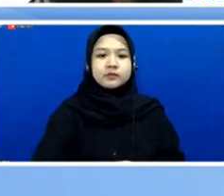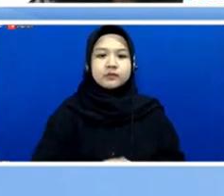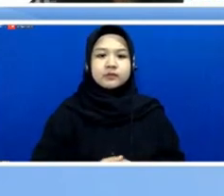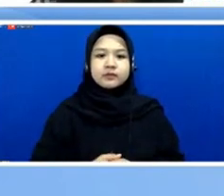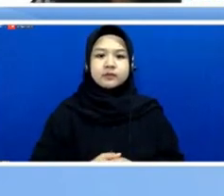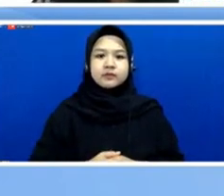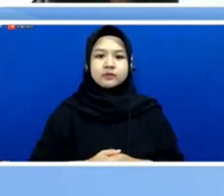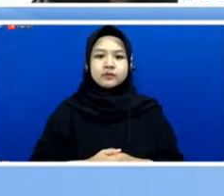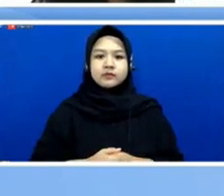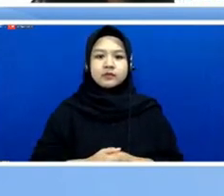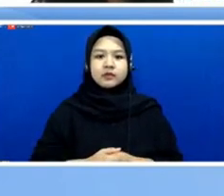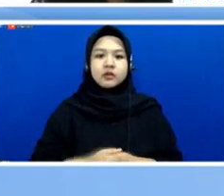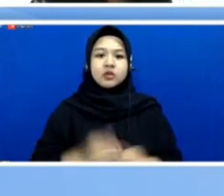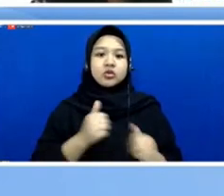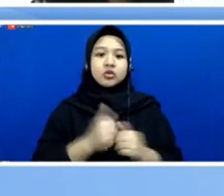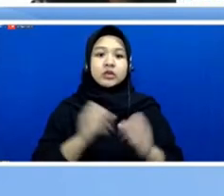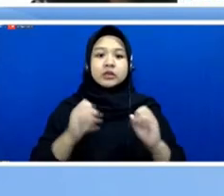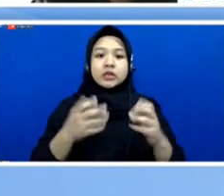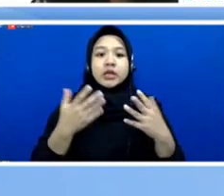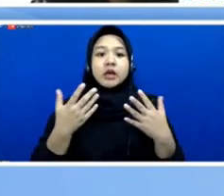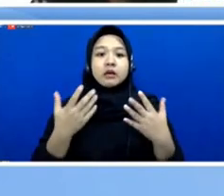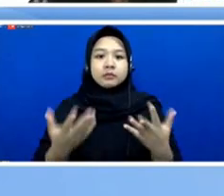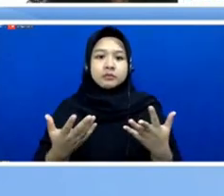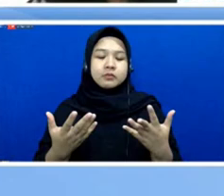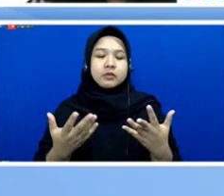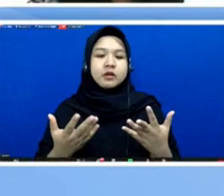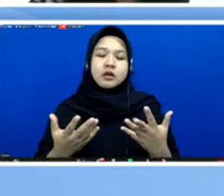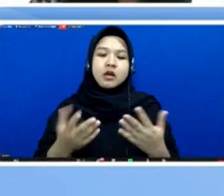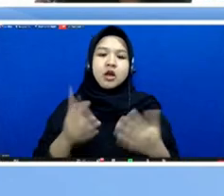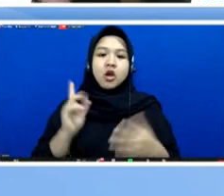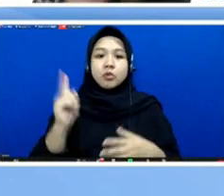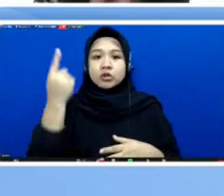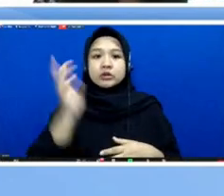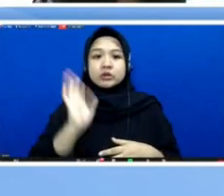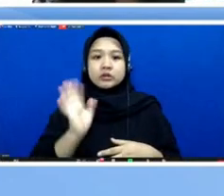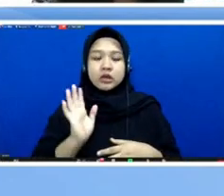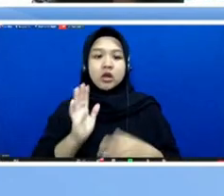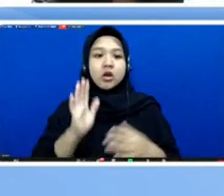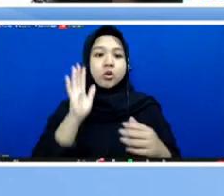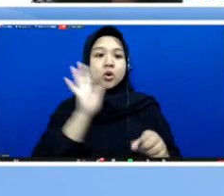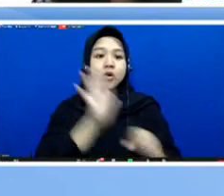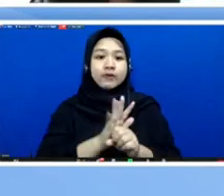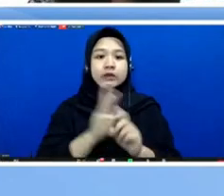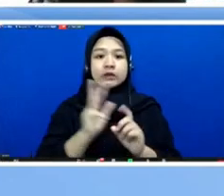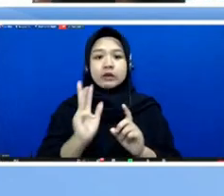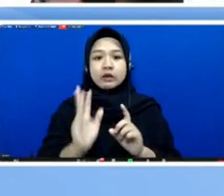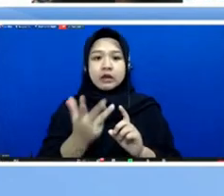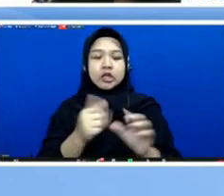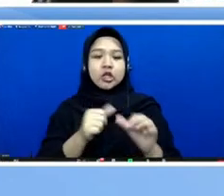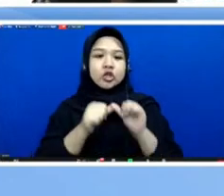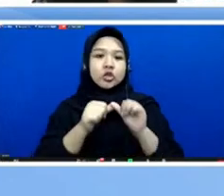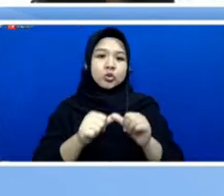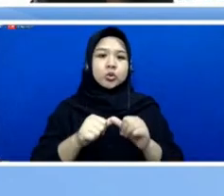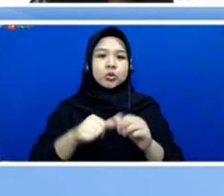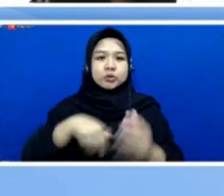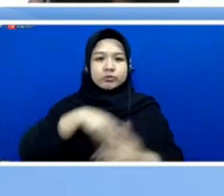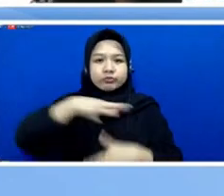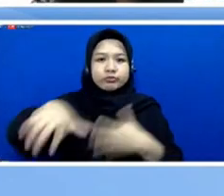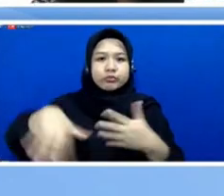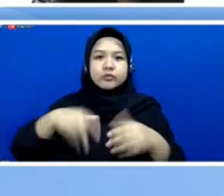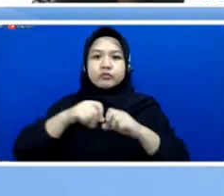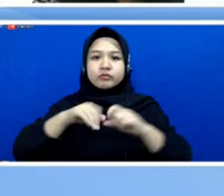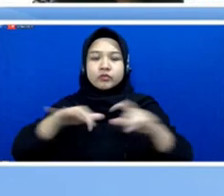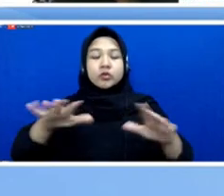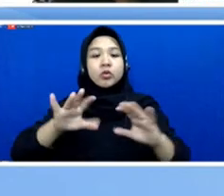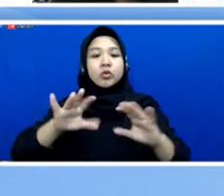Nah, kemudian apa yang terjadi jika mereka tidak menjadi prioritas? COVID-19 akan terus bersirkulasi di populasi rentan,